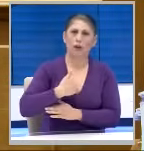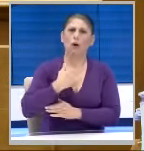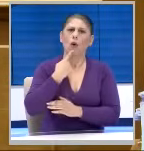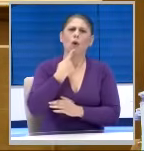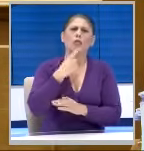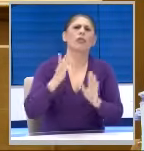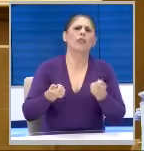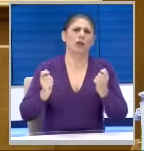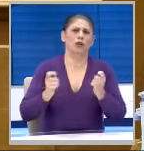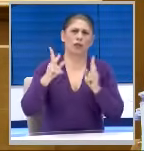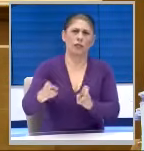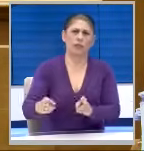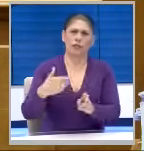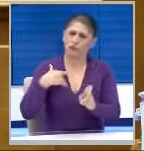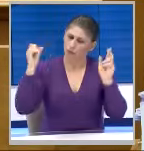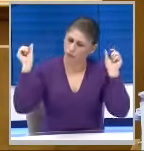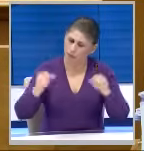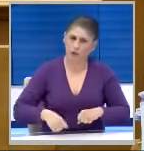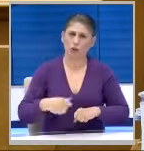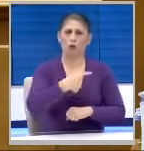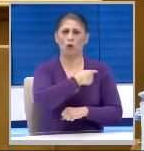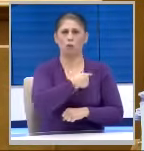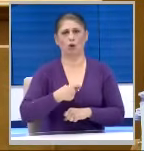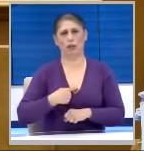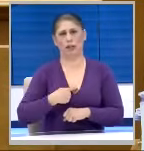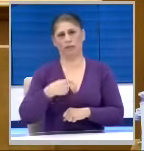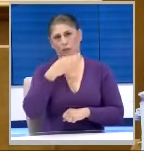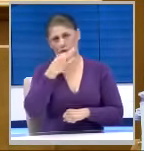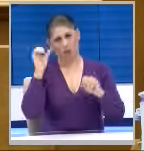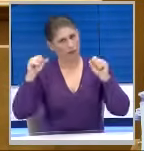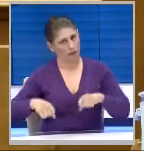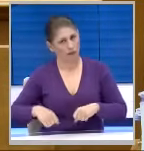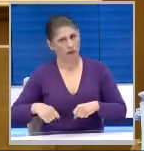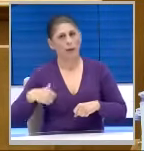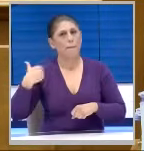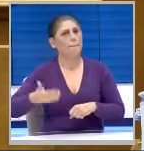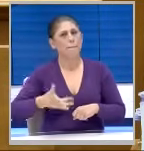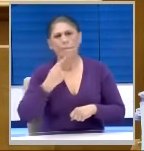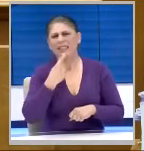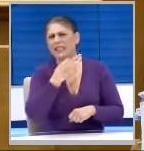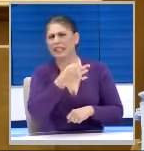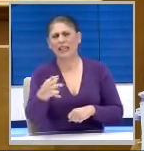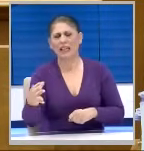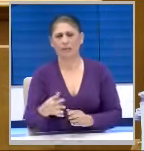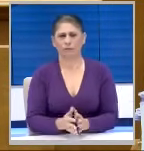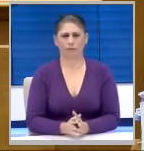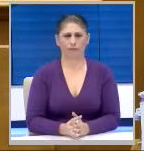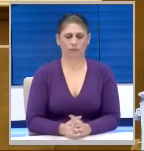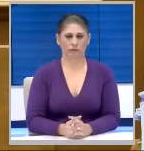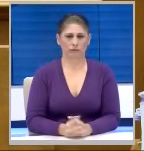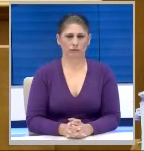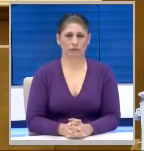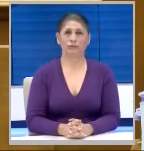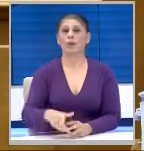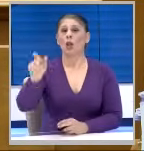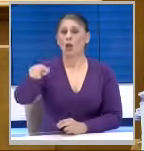τίποτα αυτό το επιβεβαιώνει και ο προϊστάμενος και μετά τι λέει ο κάθε